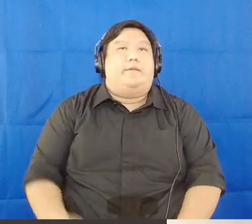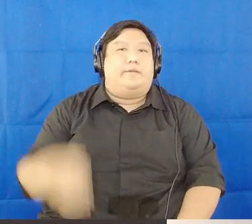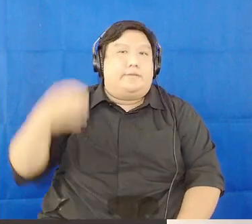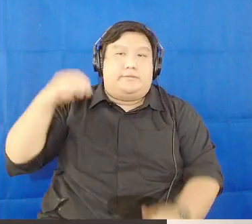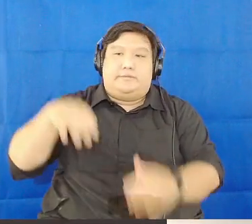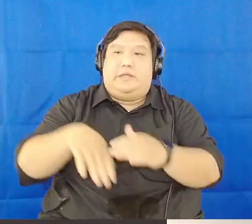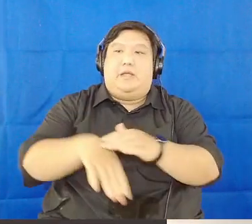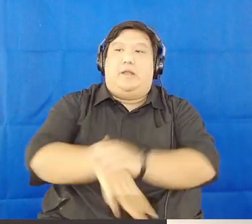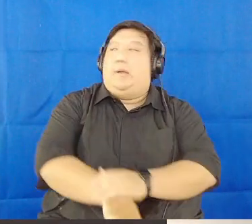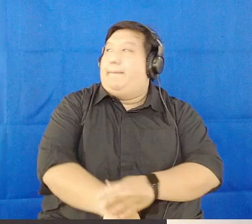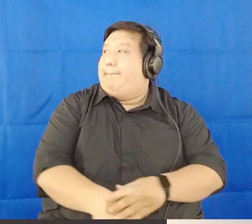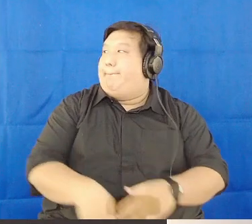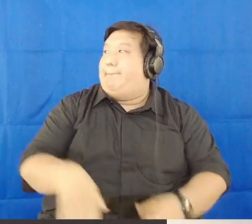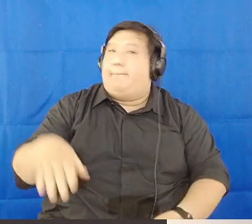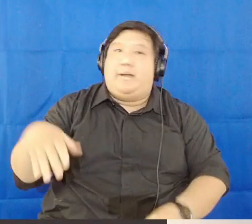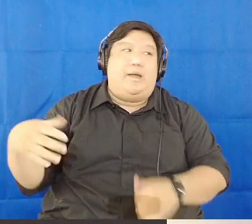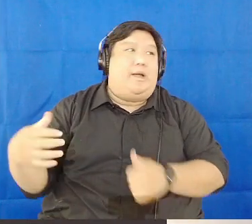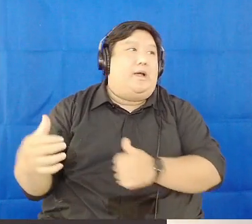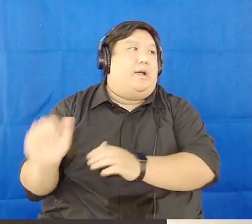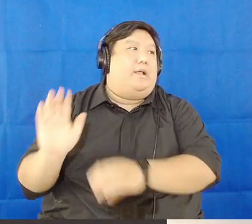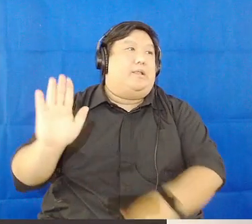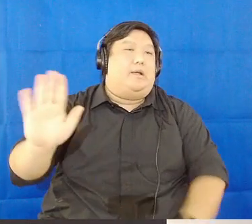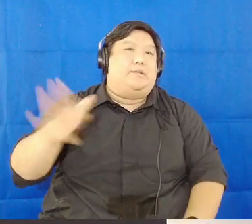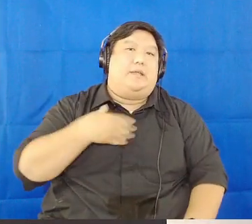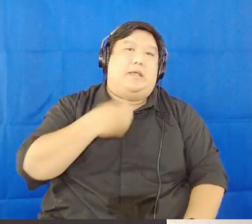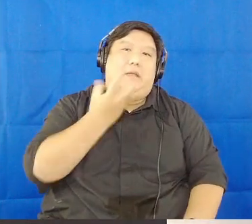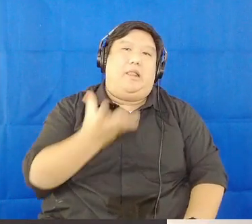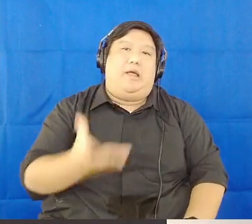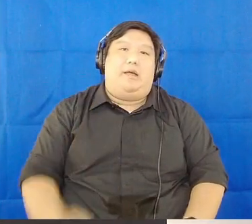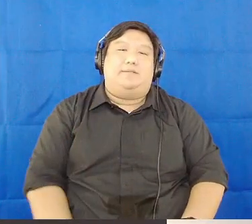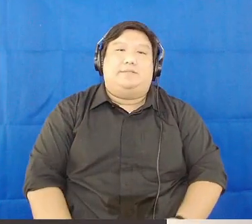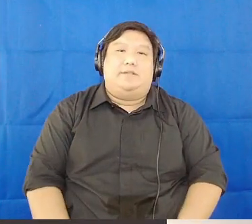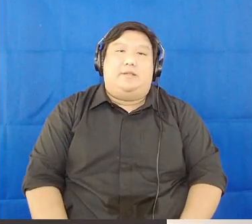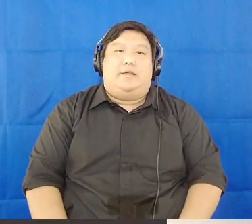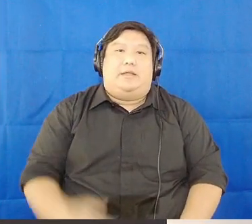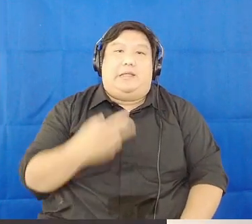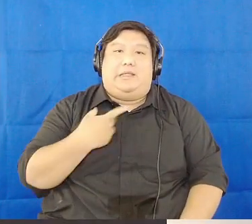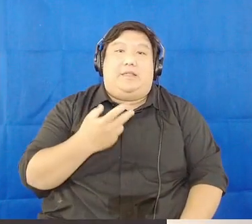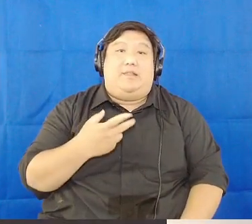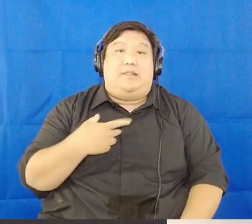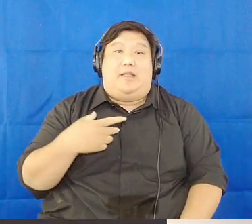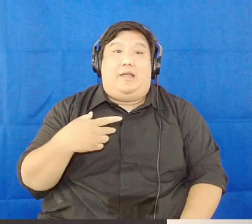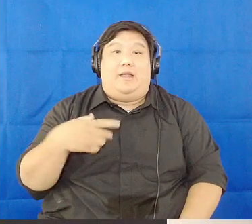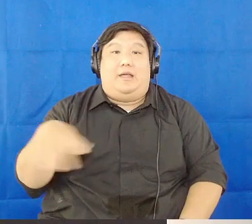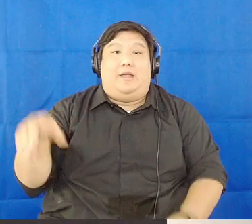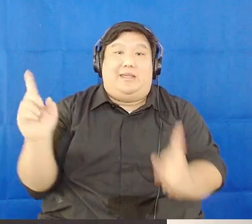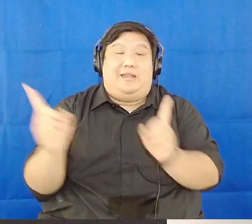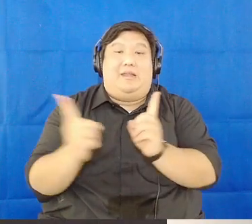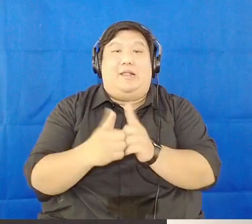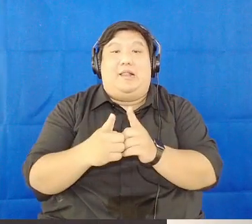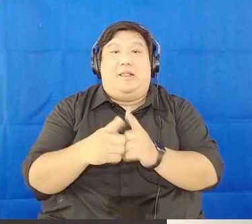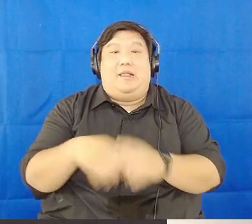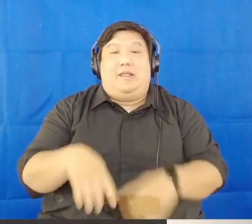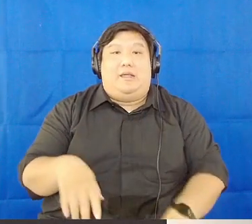Dalam pengantar, tadi saya mengatakan bahwa kita mengenal istilah